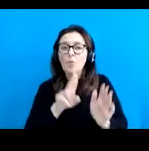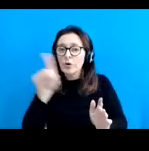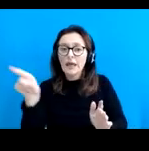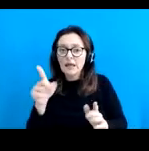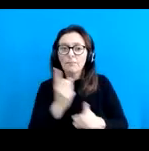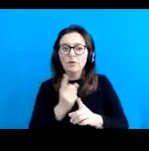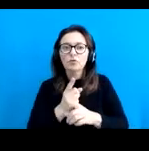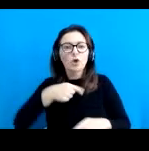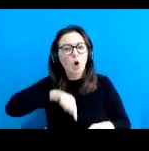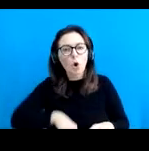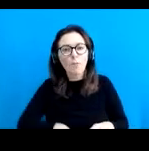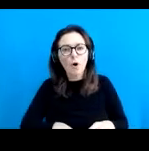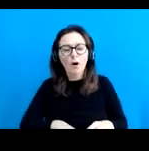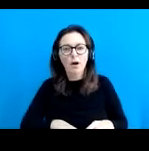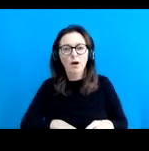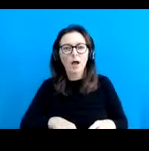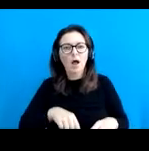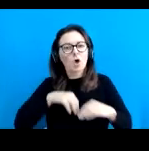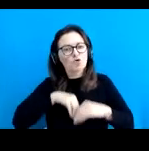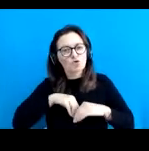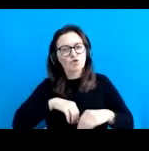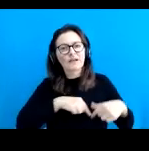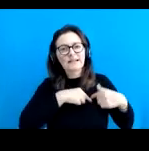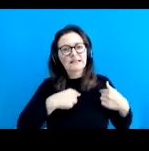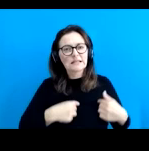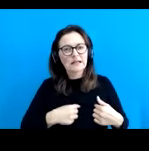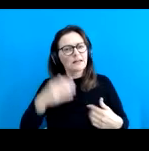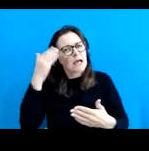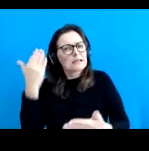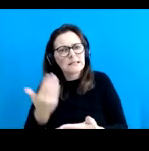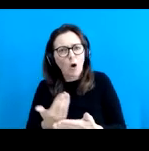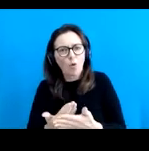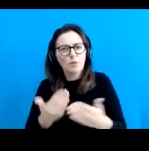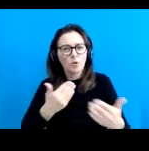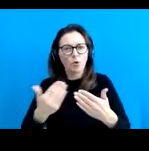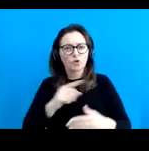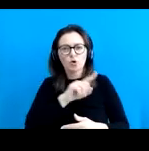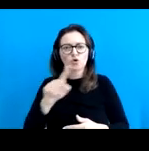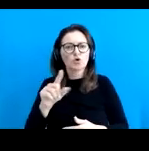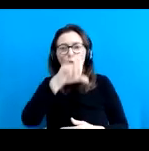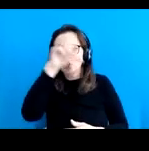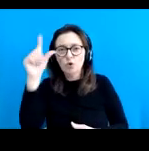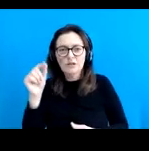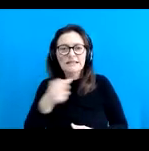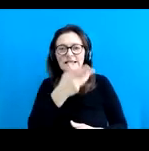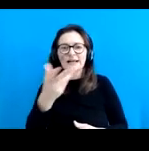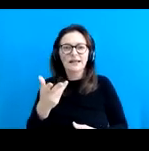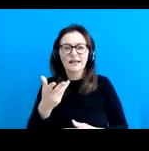čustven, iskren, zaupljiv in topel odnos do ljudi, s katerimi ustvarjajo trdno in varno